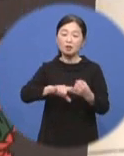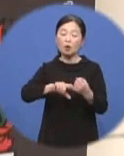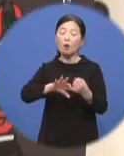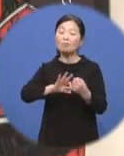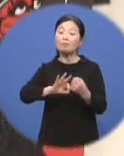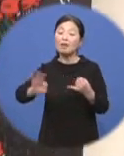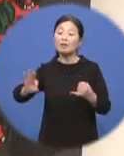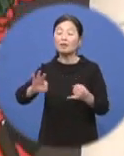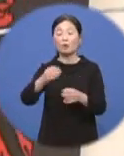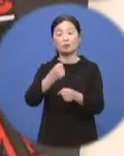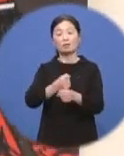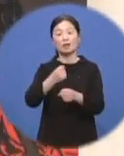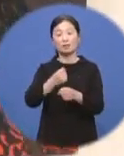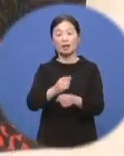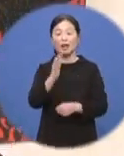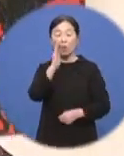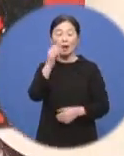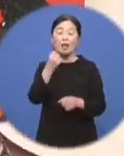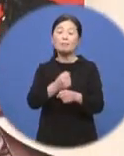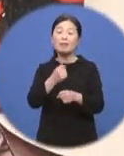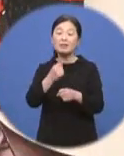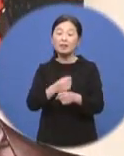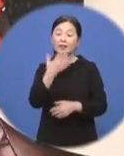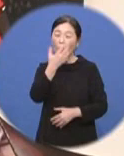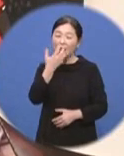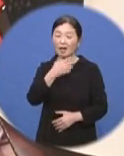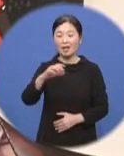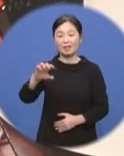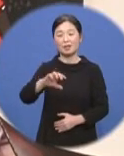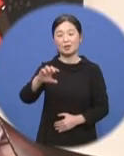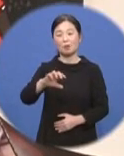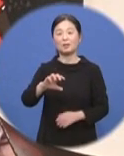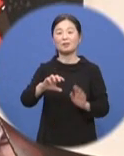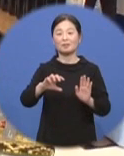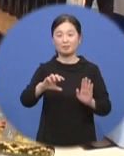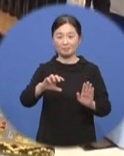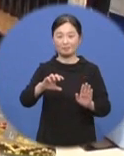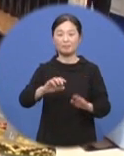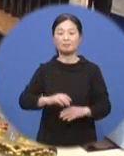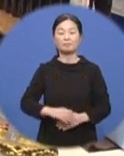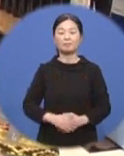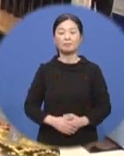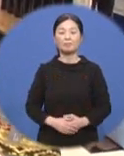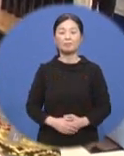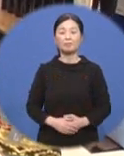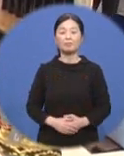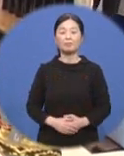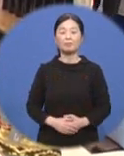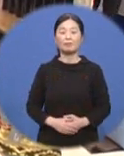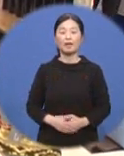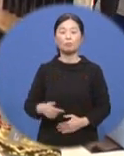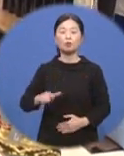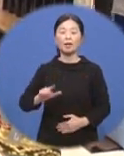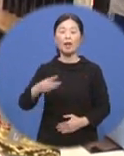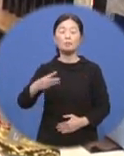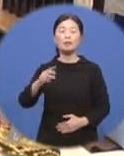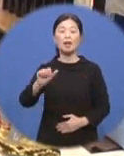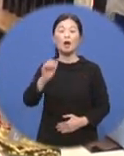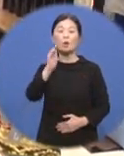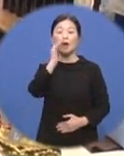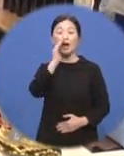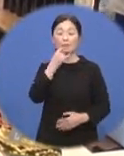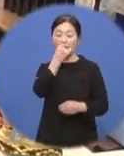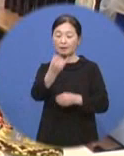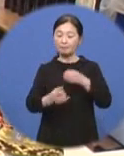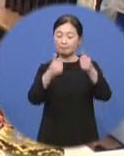山産の新しい辛味調味料です。 プレミア和歌山はホームページ